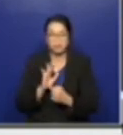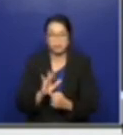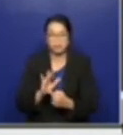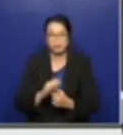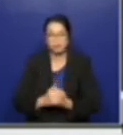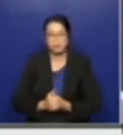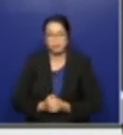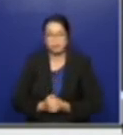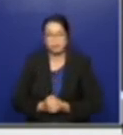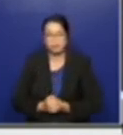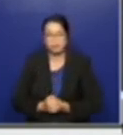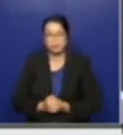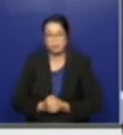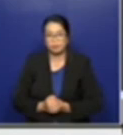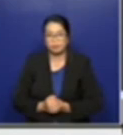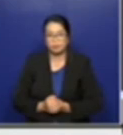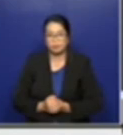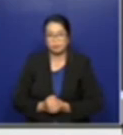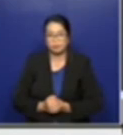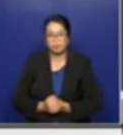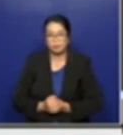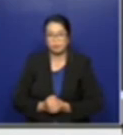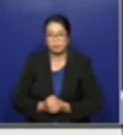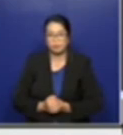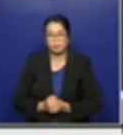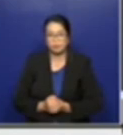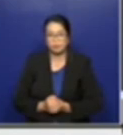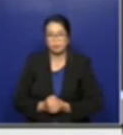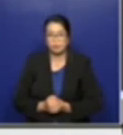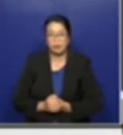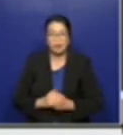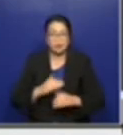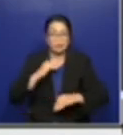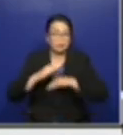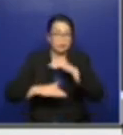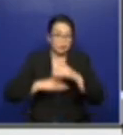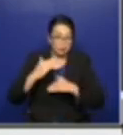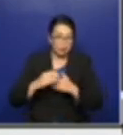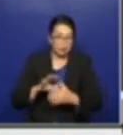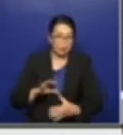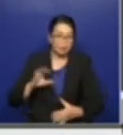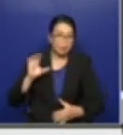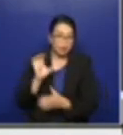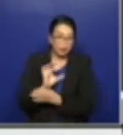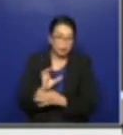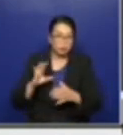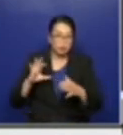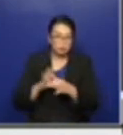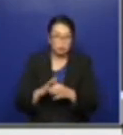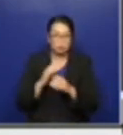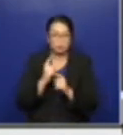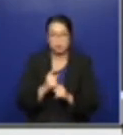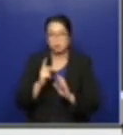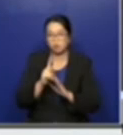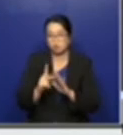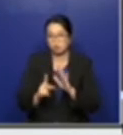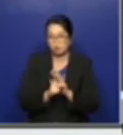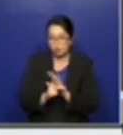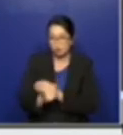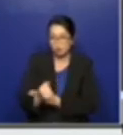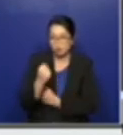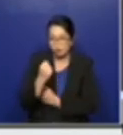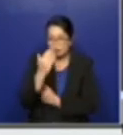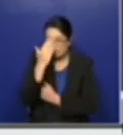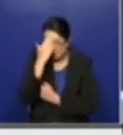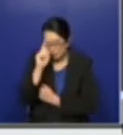คือว่าการปรับปรุงโครงการพัฒนากลไกการบังคับการตามกฎหมายอย่างเคร่งครัดเพื่อ